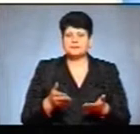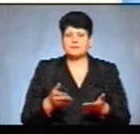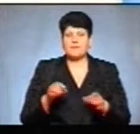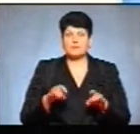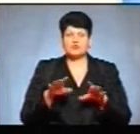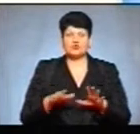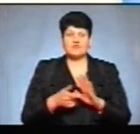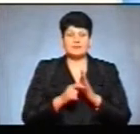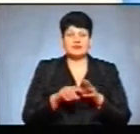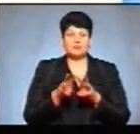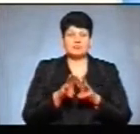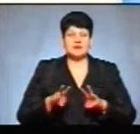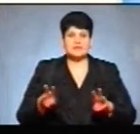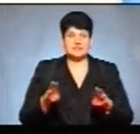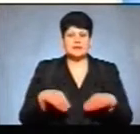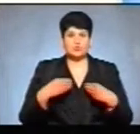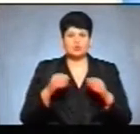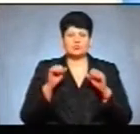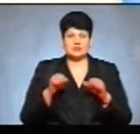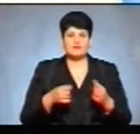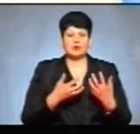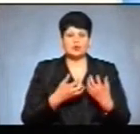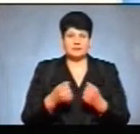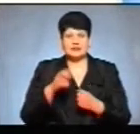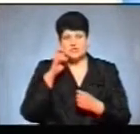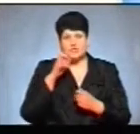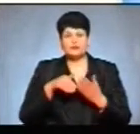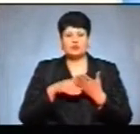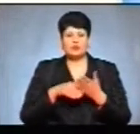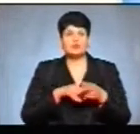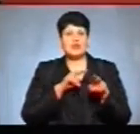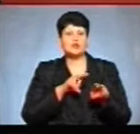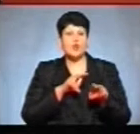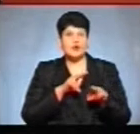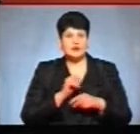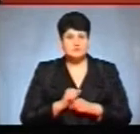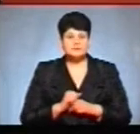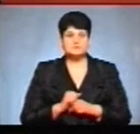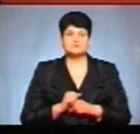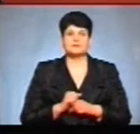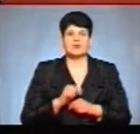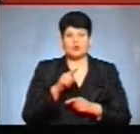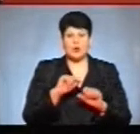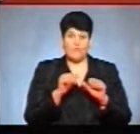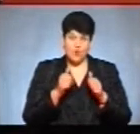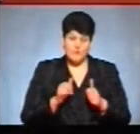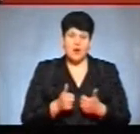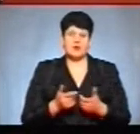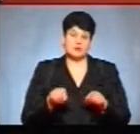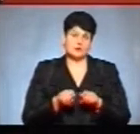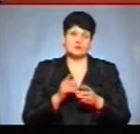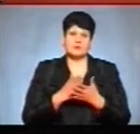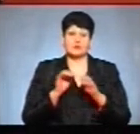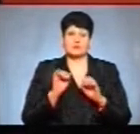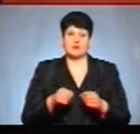постанови Кабінету міністрів, які дають можливість їм отримати державну допомогу на догляд. Вони їх оформляють, і вони теж мають право на